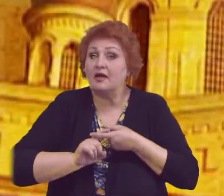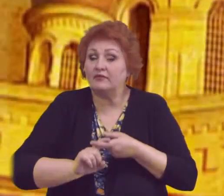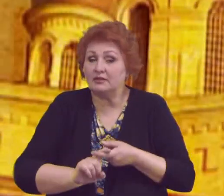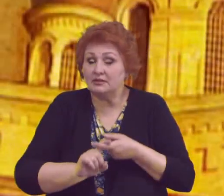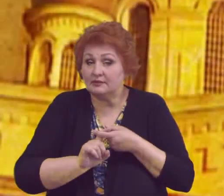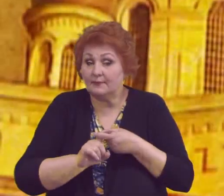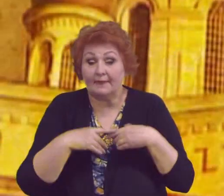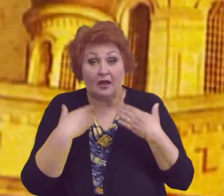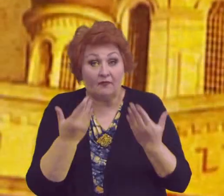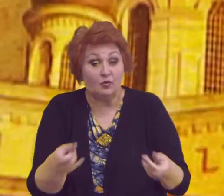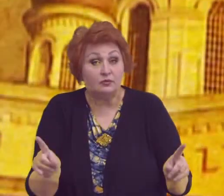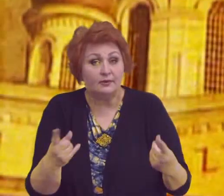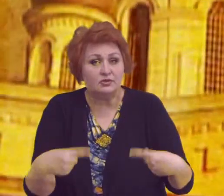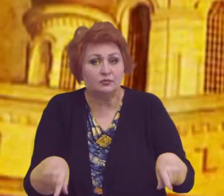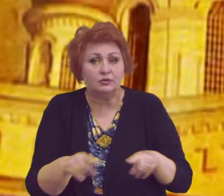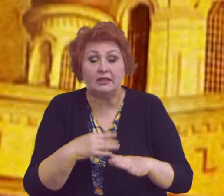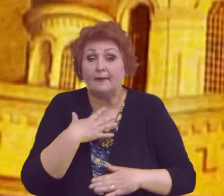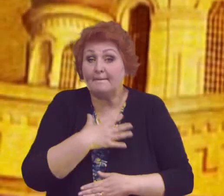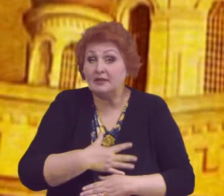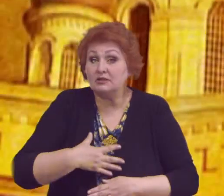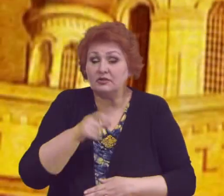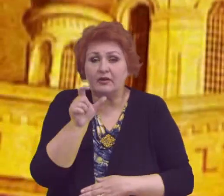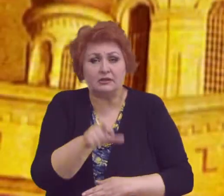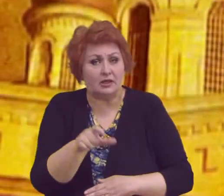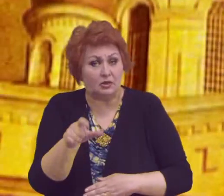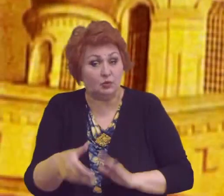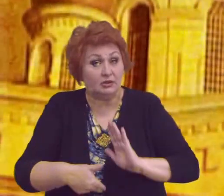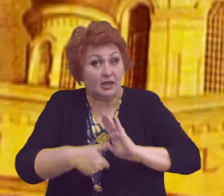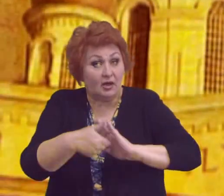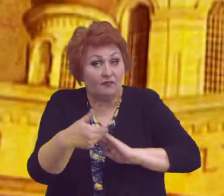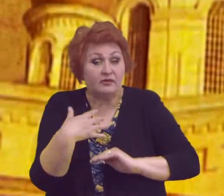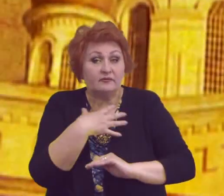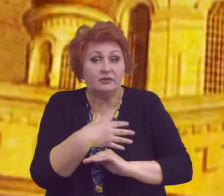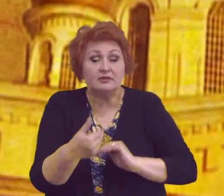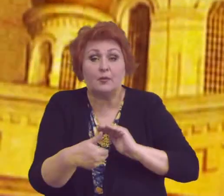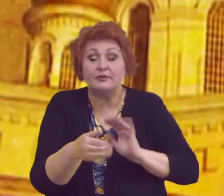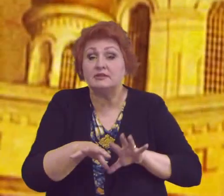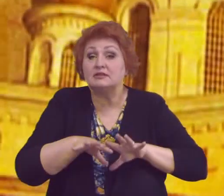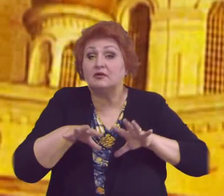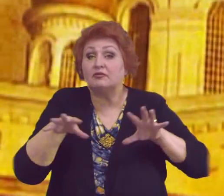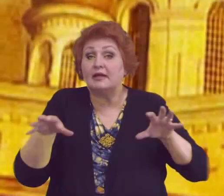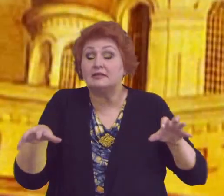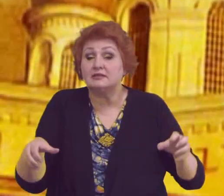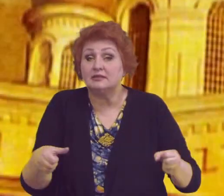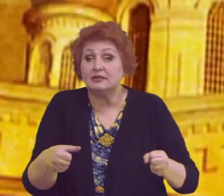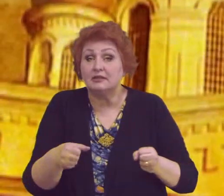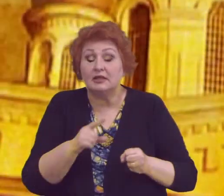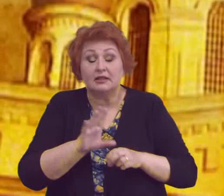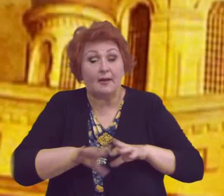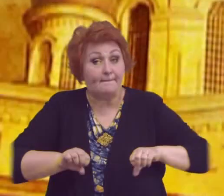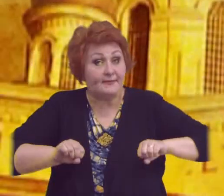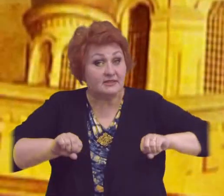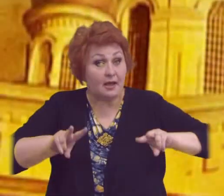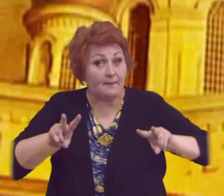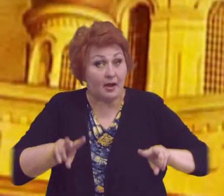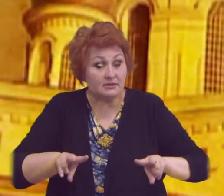него. Вот почему такие переживания верующих людей вызвал заботливый призыв властей и священноначалия ради